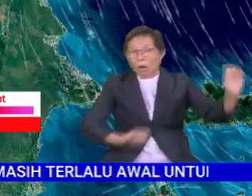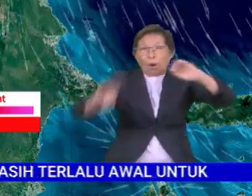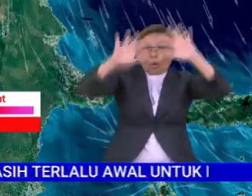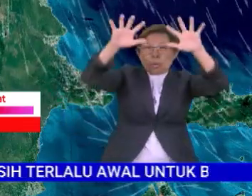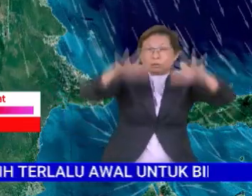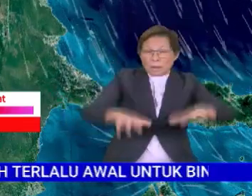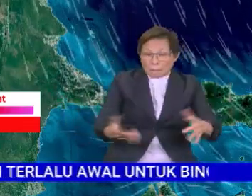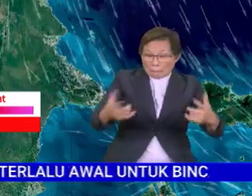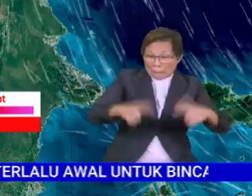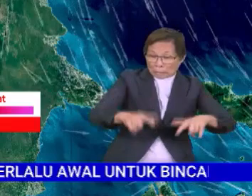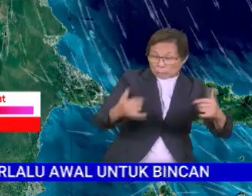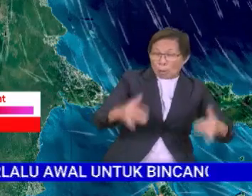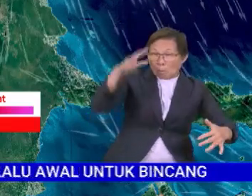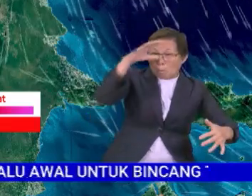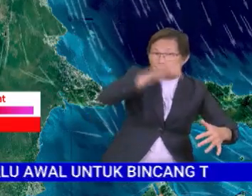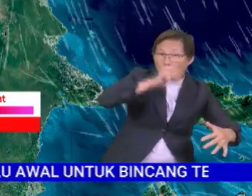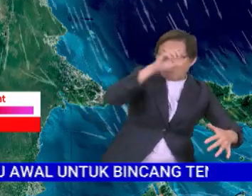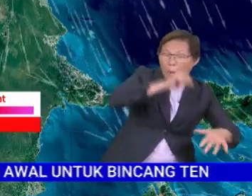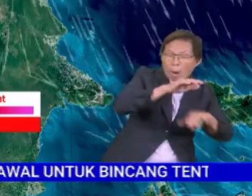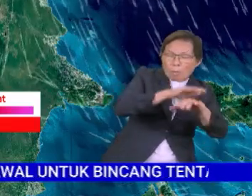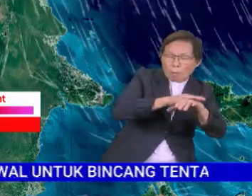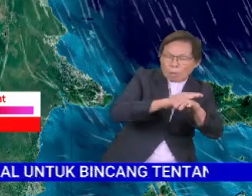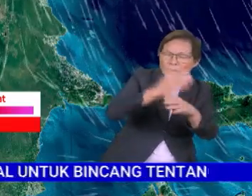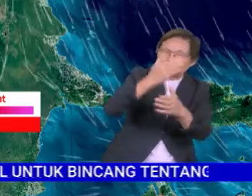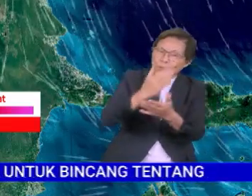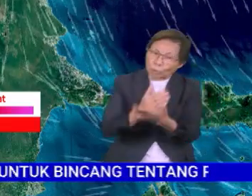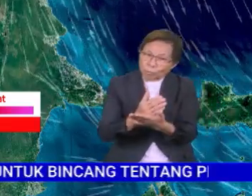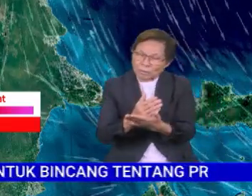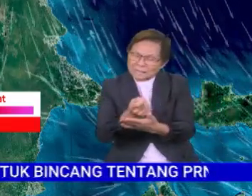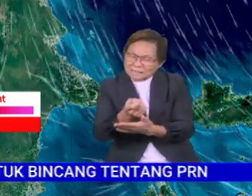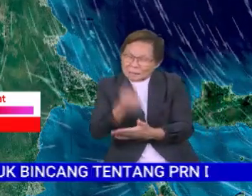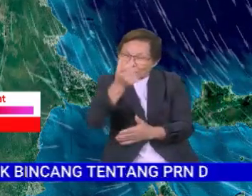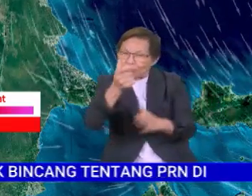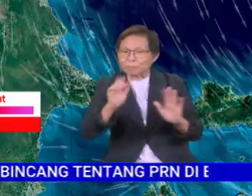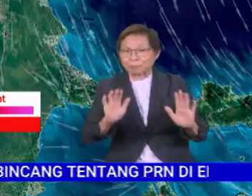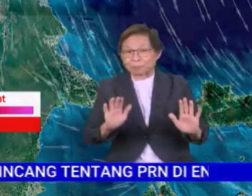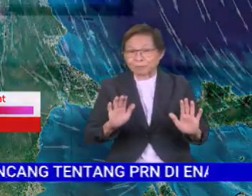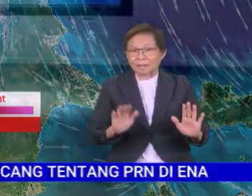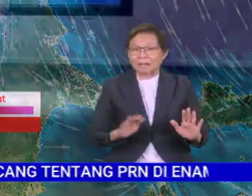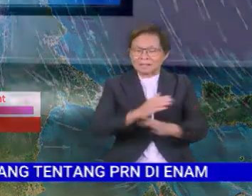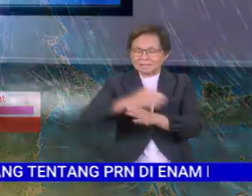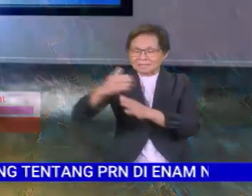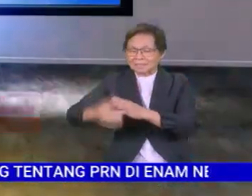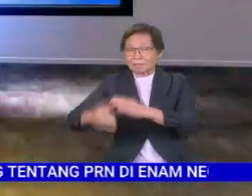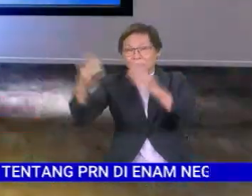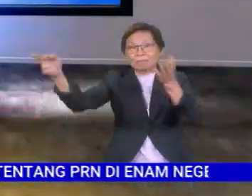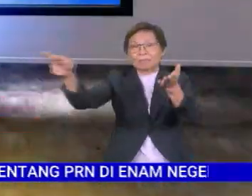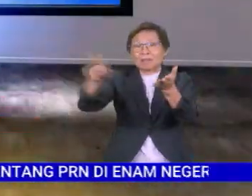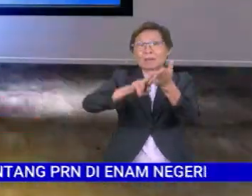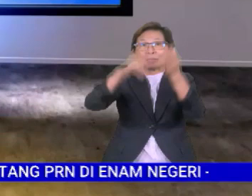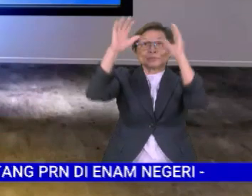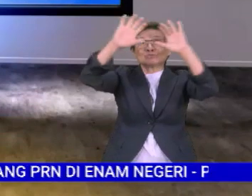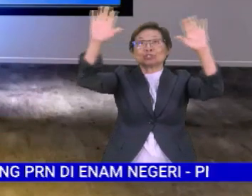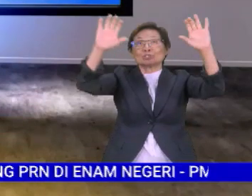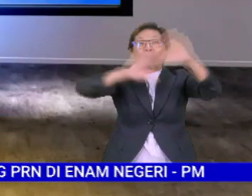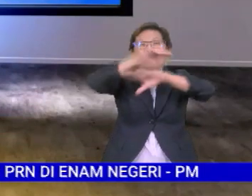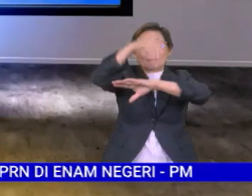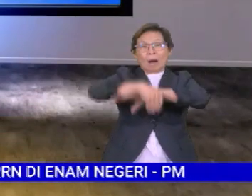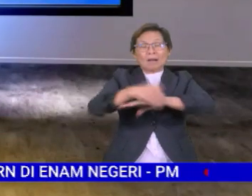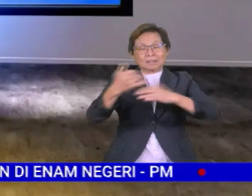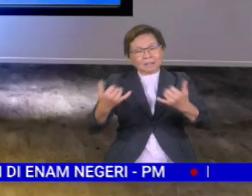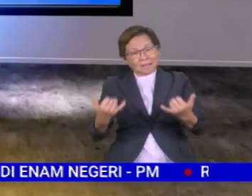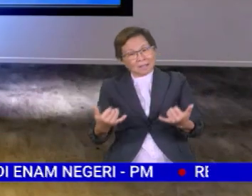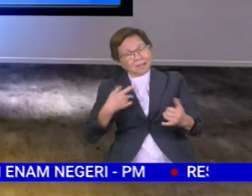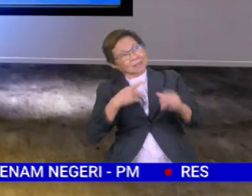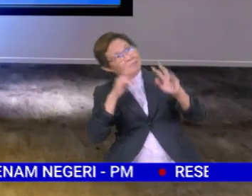hujan yang berlaku pada ketika ini dijangkakan akan beransur reda tidak lama lagi. Baiklah, sekian sahaja laporan cuaca untuk malam ini. Sekarang